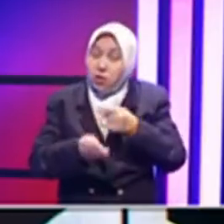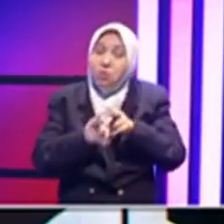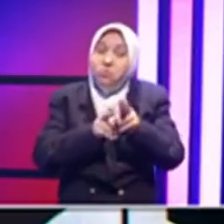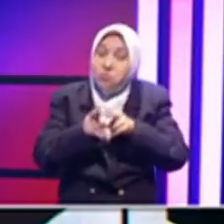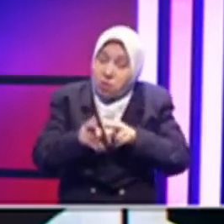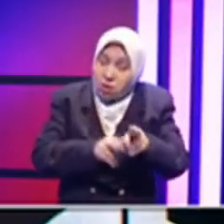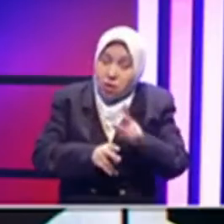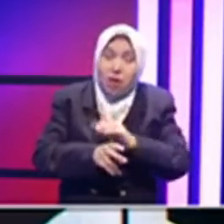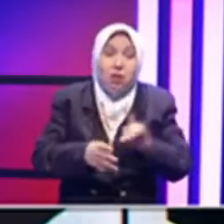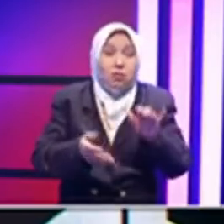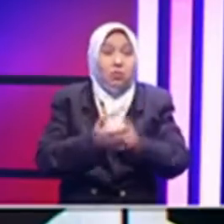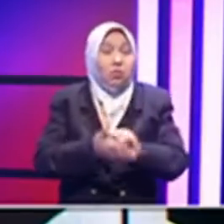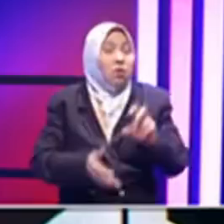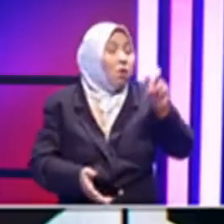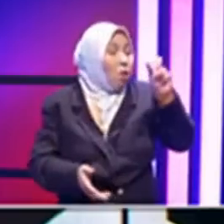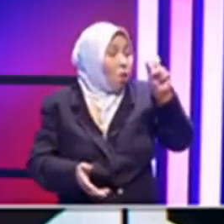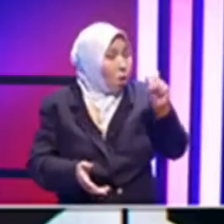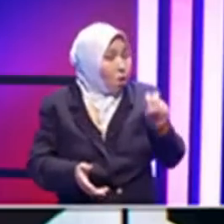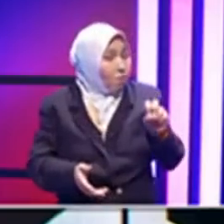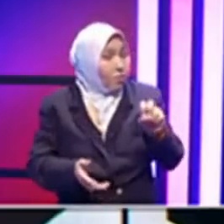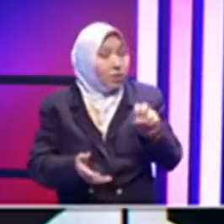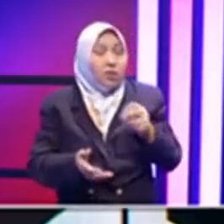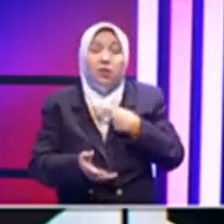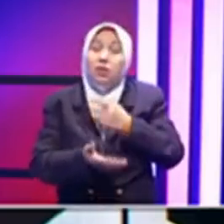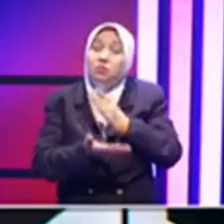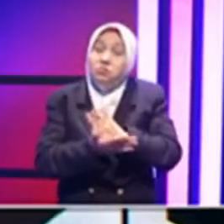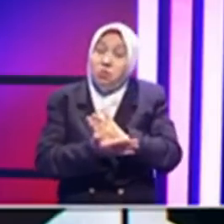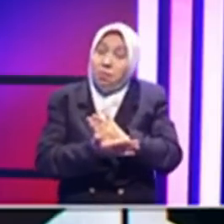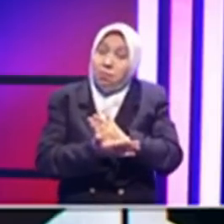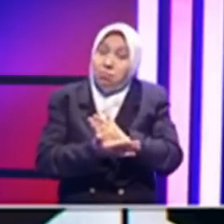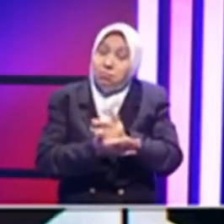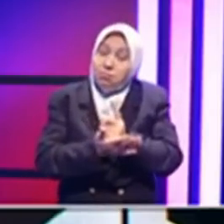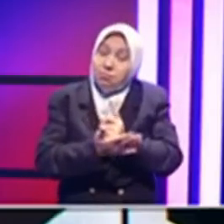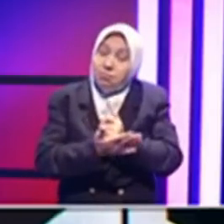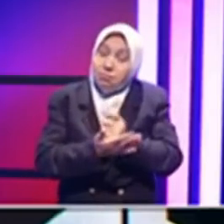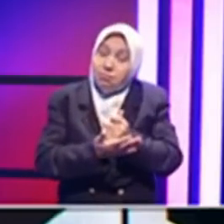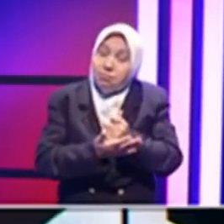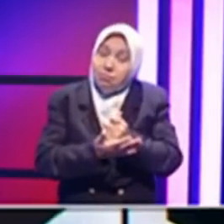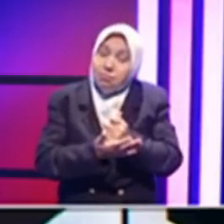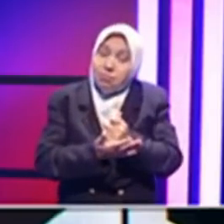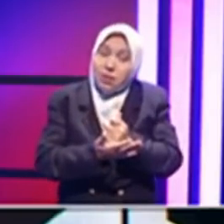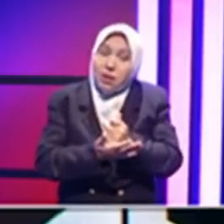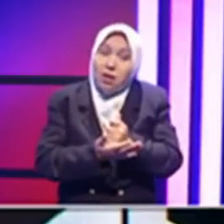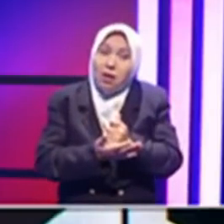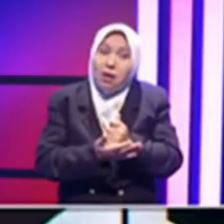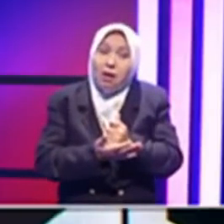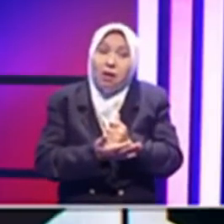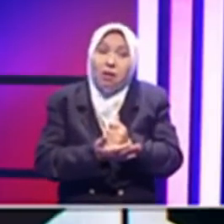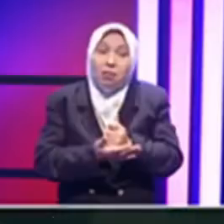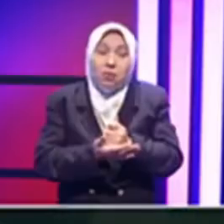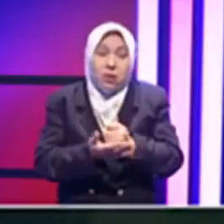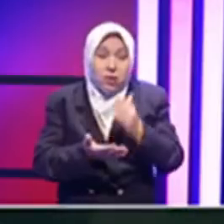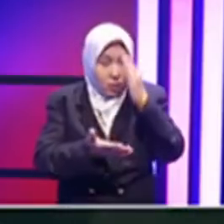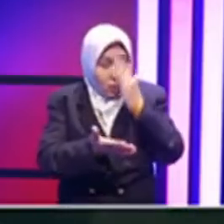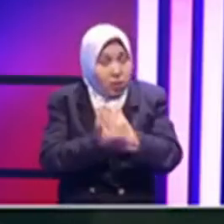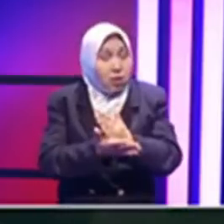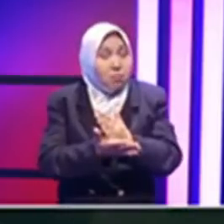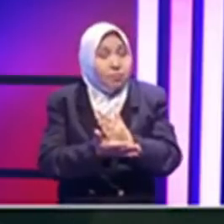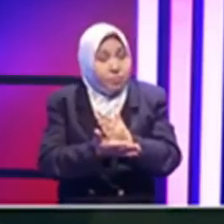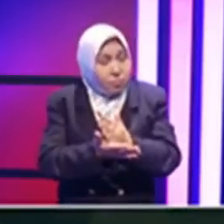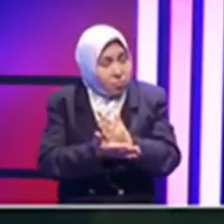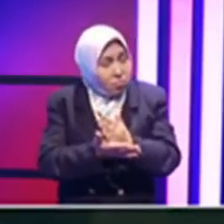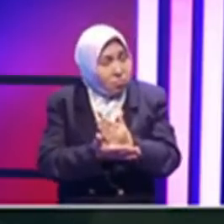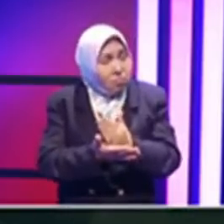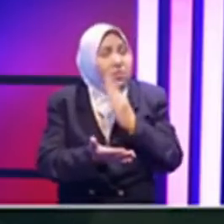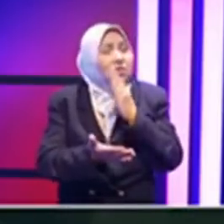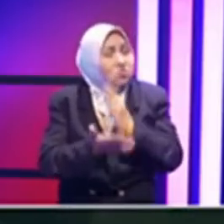apa? Qaf, iaitu kita berhenti sekejap, ya, kita berhenti sekejap. Jadi kalau bahasa Arab ni kan qif itu maksudnya berhenti Ustaz ya. Berhenti